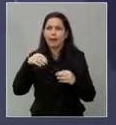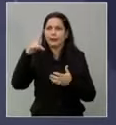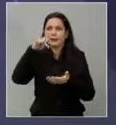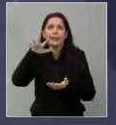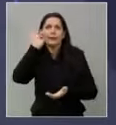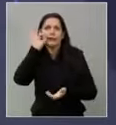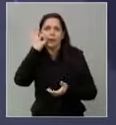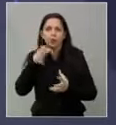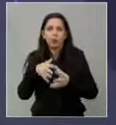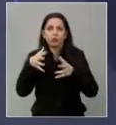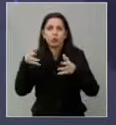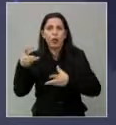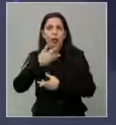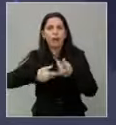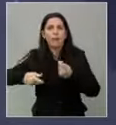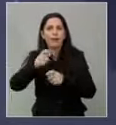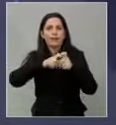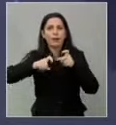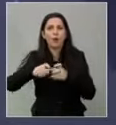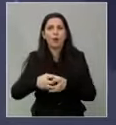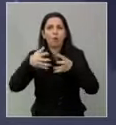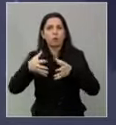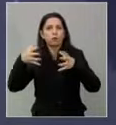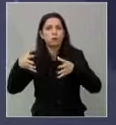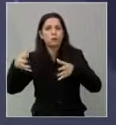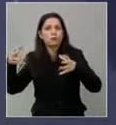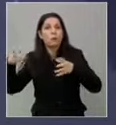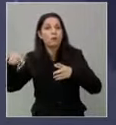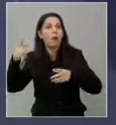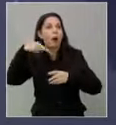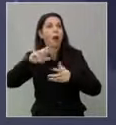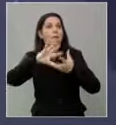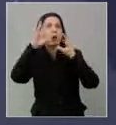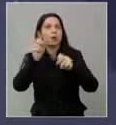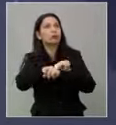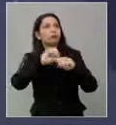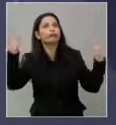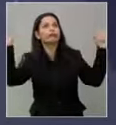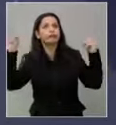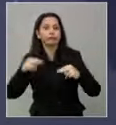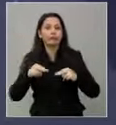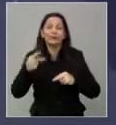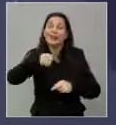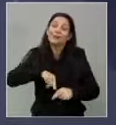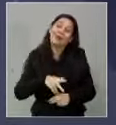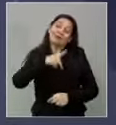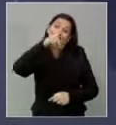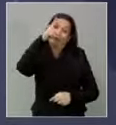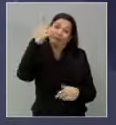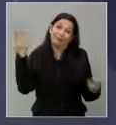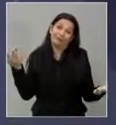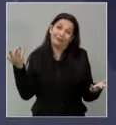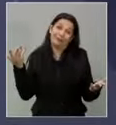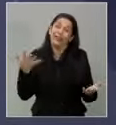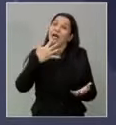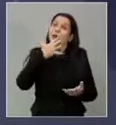μεγάλων αμερικανικών εταιριών τεχνολογίας. Είμαστε πολύ υπερήφανοι που και η Pfizer έχει